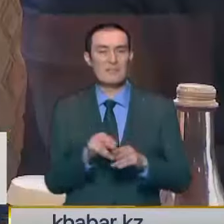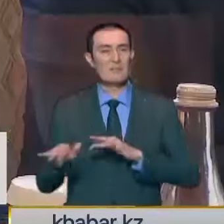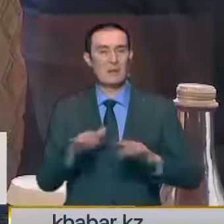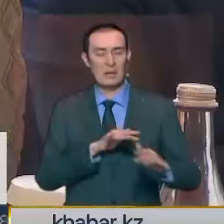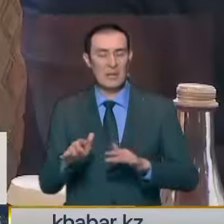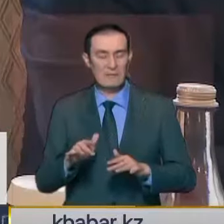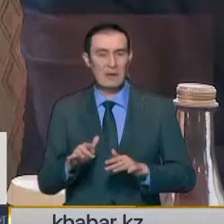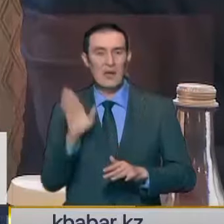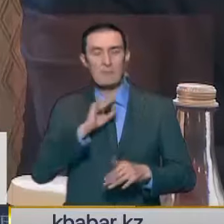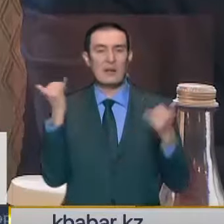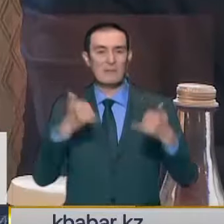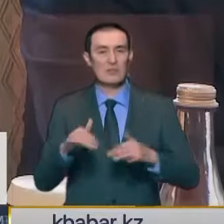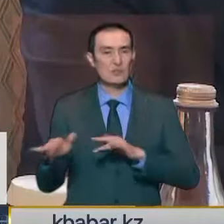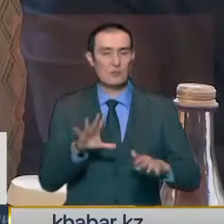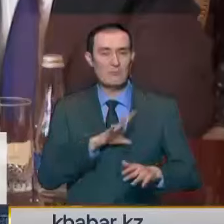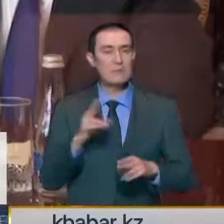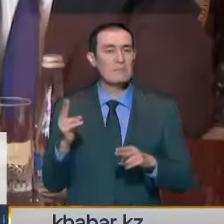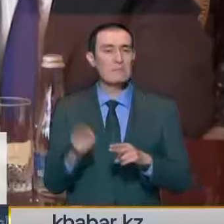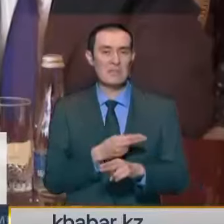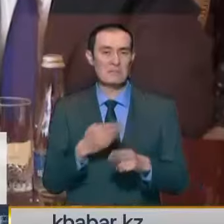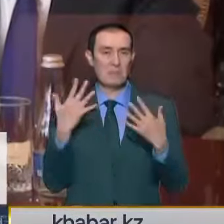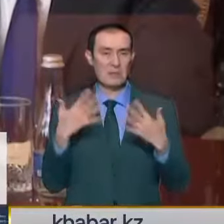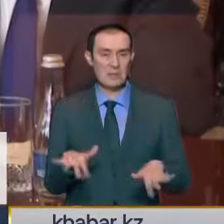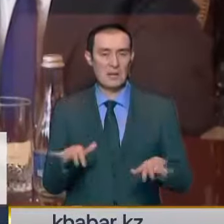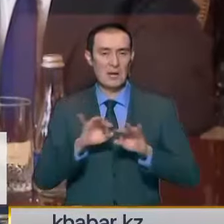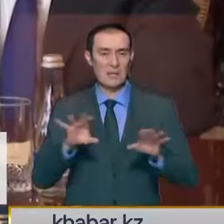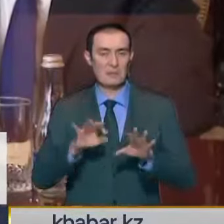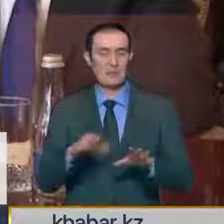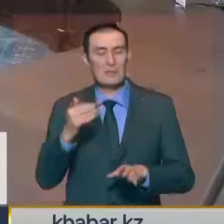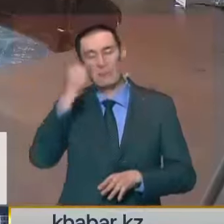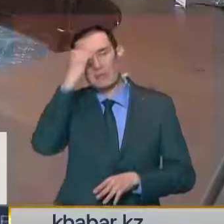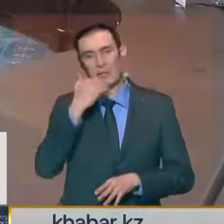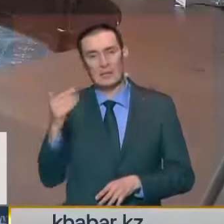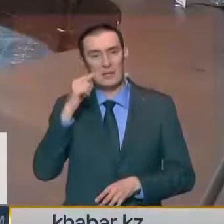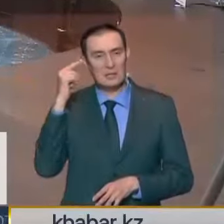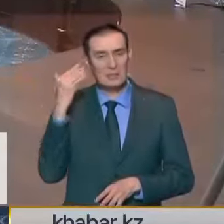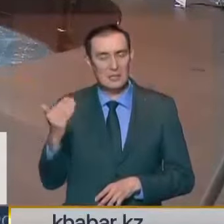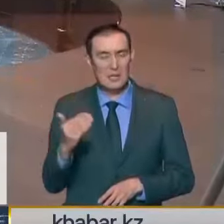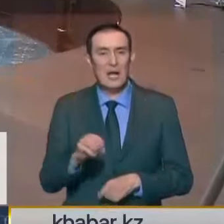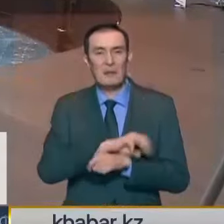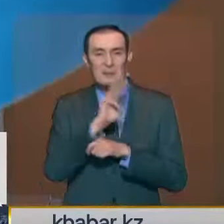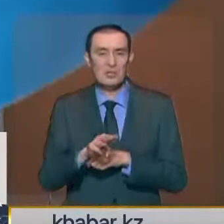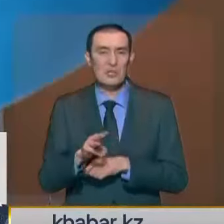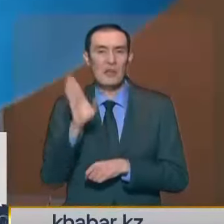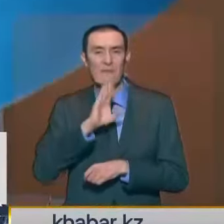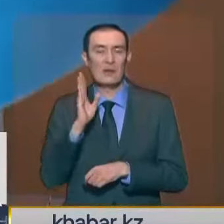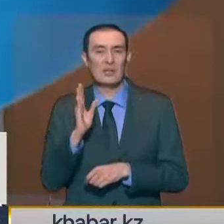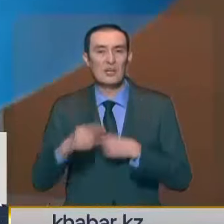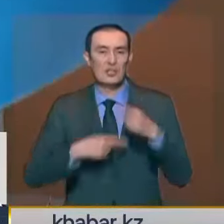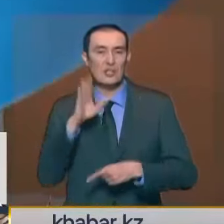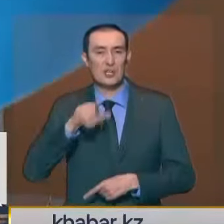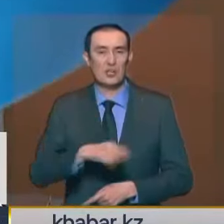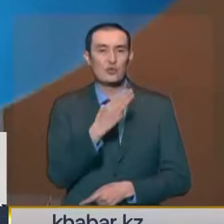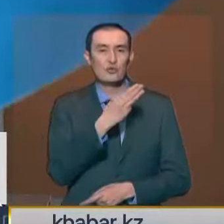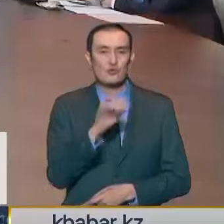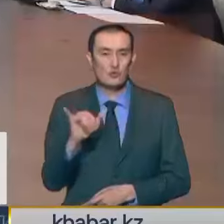культурно-массовой сезон прошёл без потерь отметил Ерлан ушанов и поблагодарил кыргызскую сторону за обеспечение подачи воды через реки